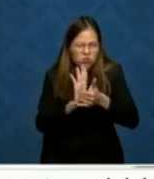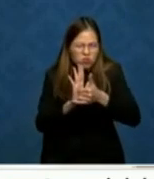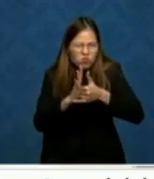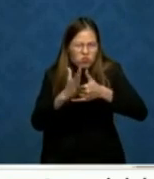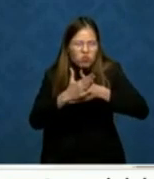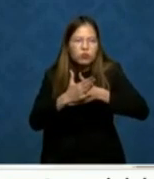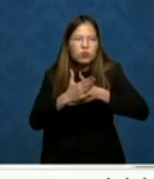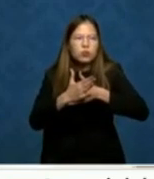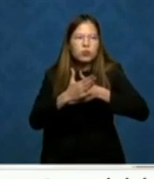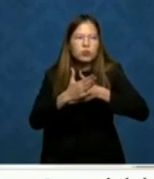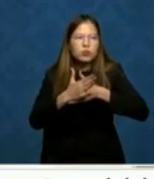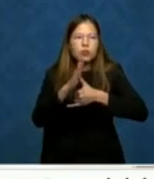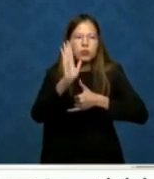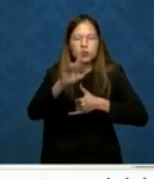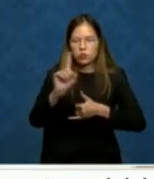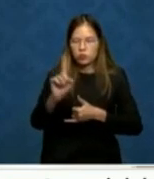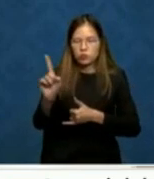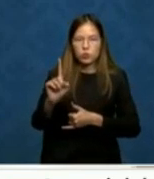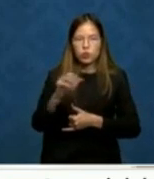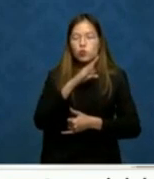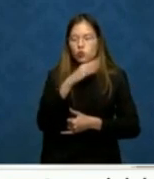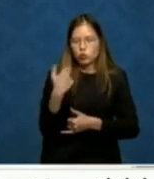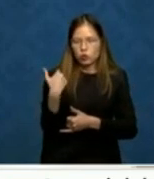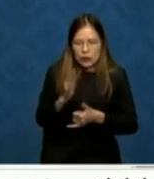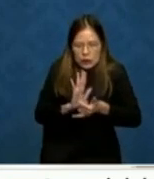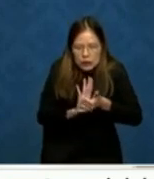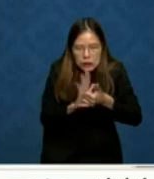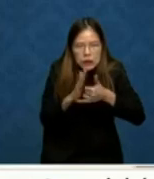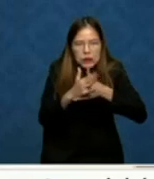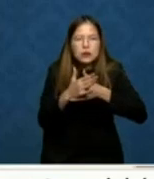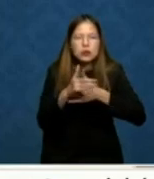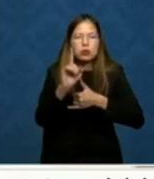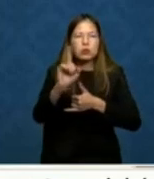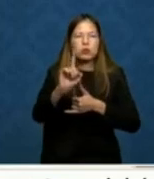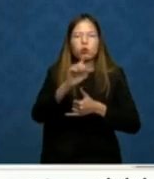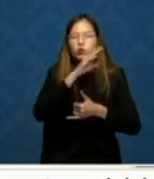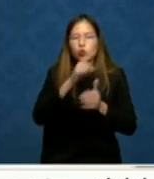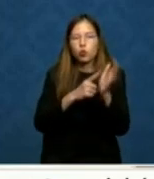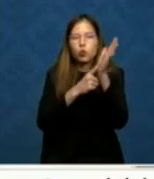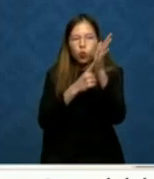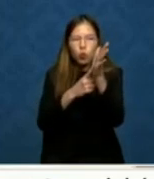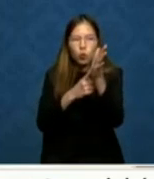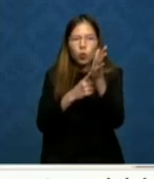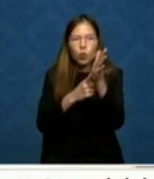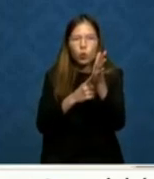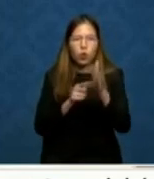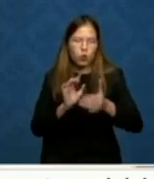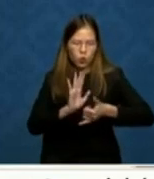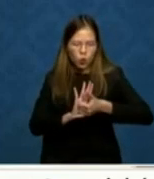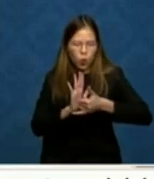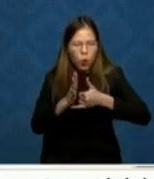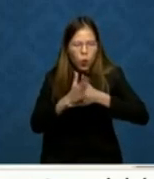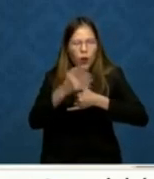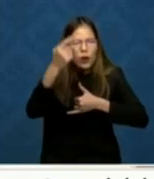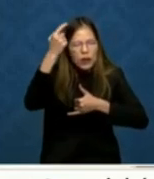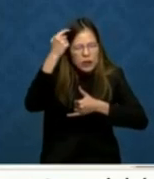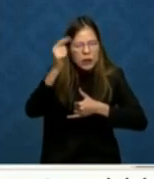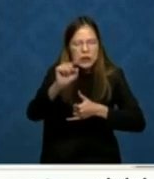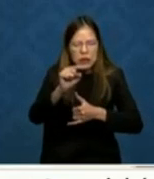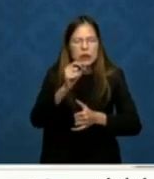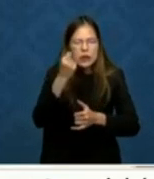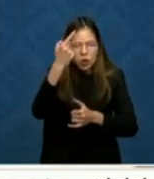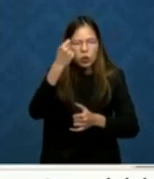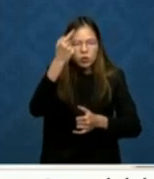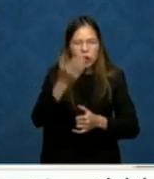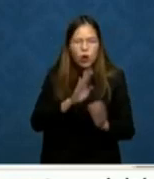างเพศแน่นอนครับเวลาที่เราพูดถึงการละเมิดทางเพศนั้นโดยเฉพาะอย่างยิ่งในเรื่องของการคุกคามทางเพศผมคิดว่าเราต้องทำความเข้าใ